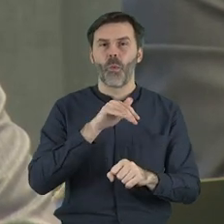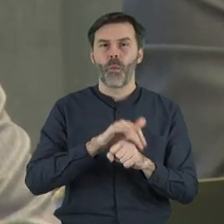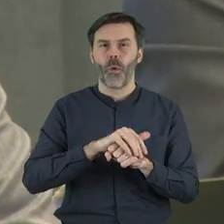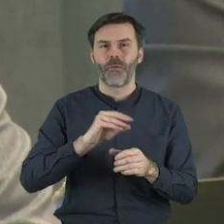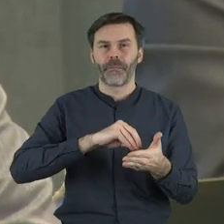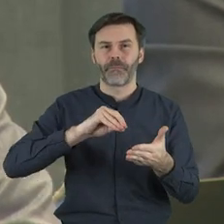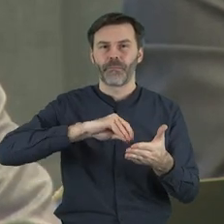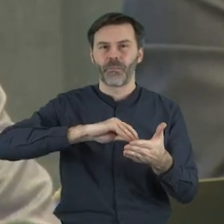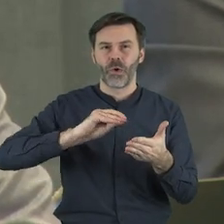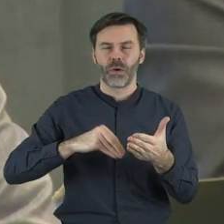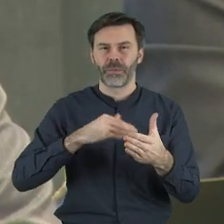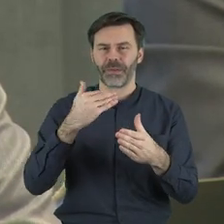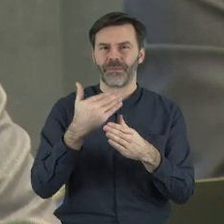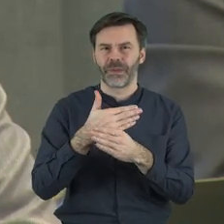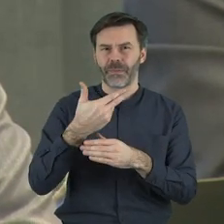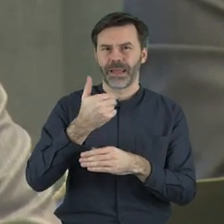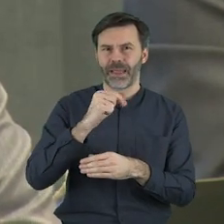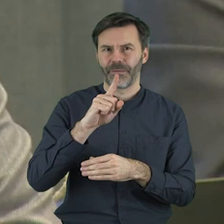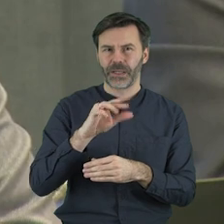pani radna.